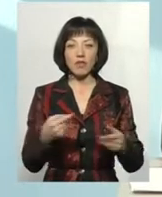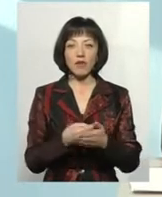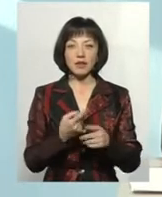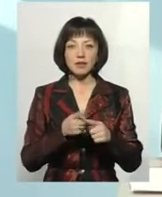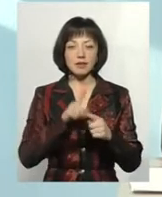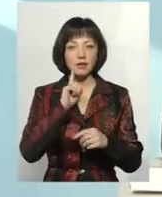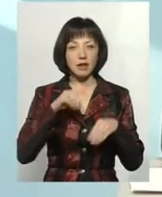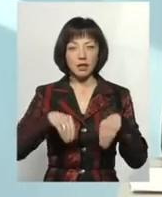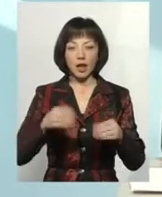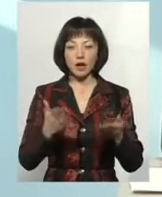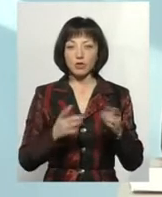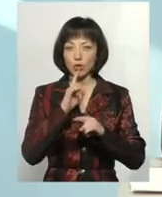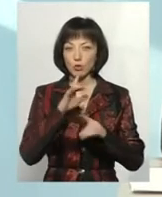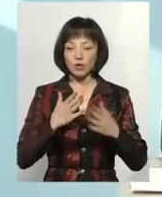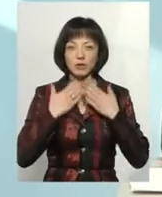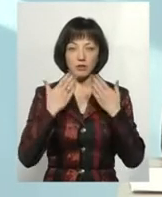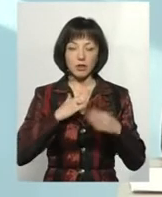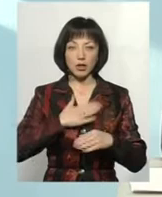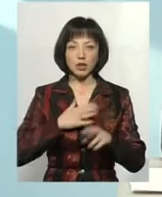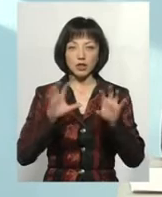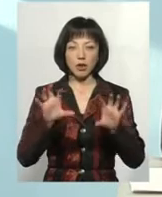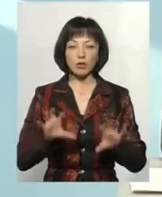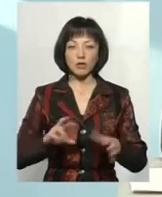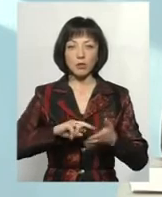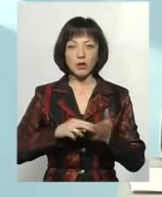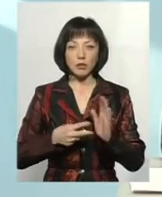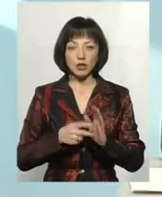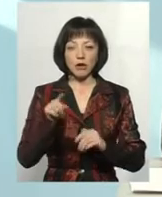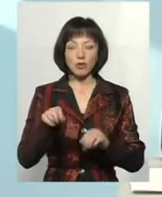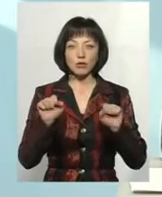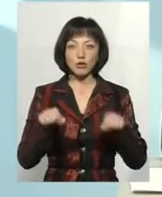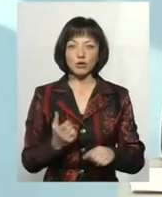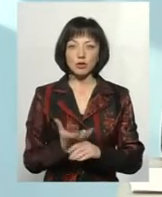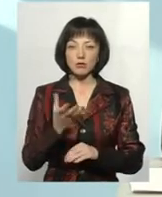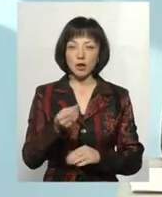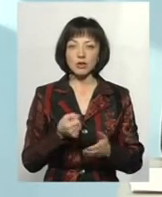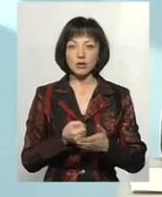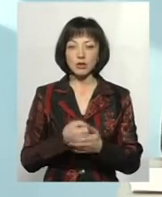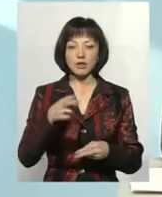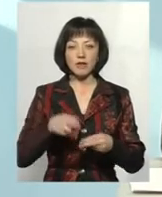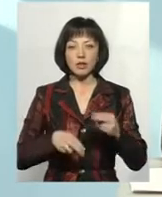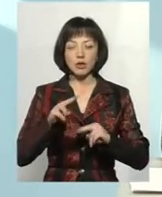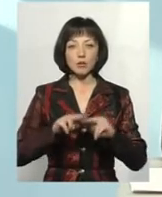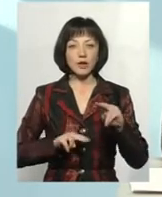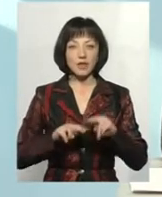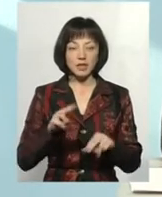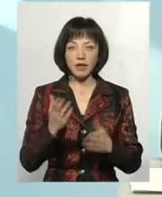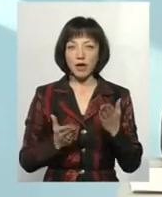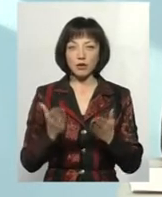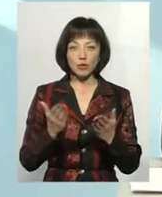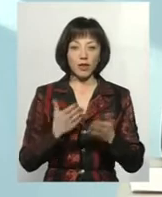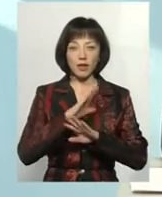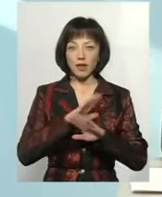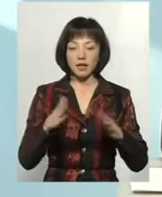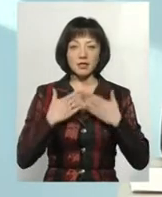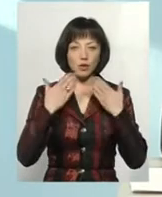насаджень. Але якщо не було звернення, наше законодавство передбачає, що вони можуть сплачувати до завершення будівництва. І якщо не звернулися і